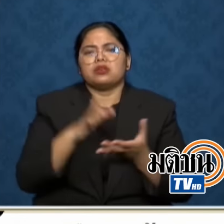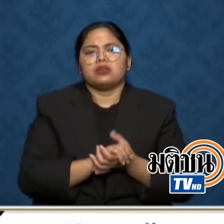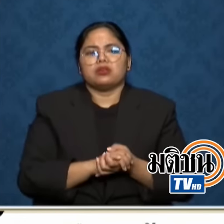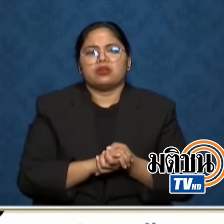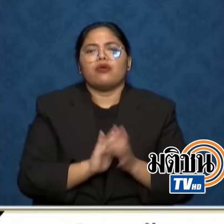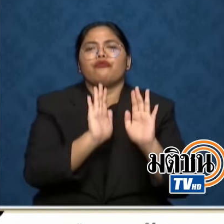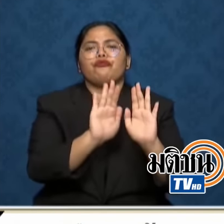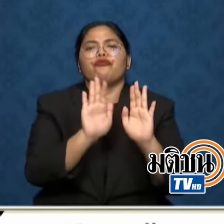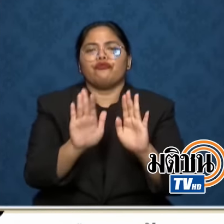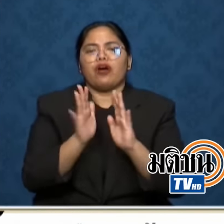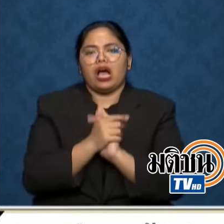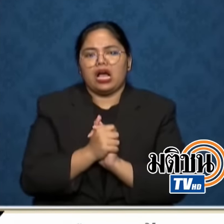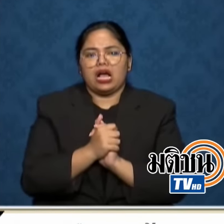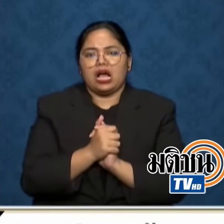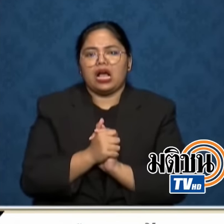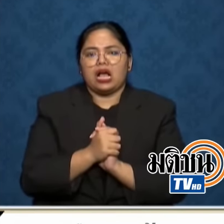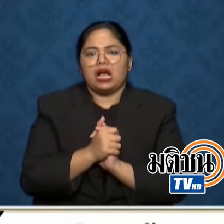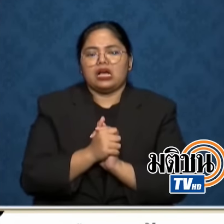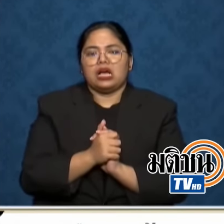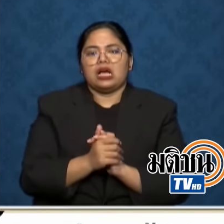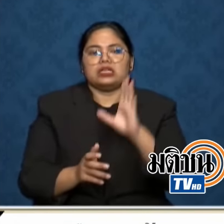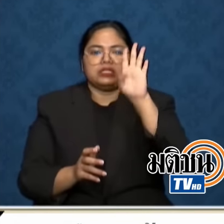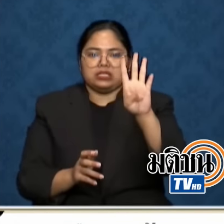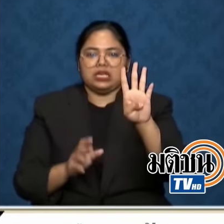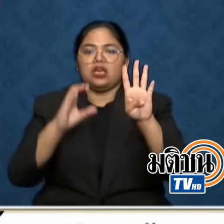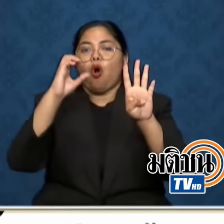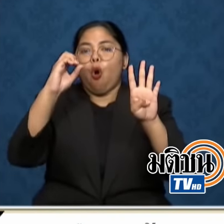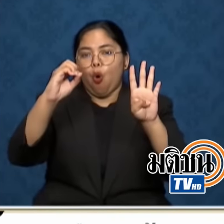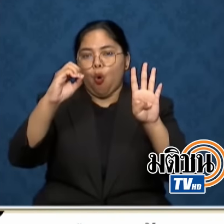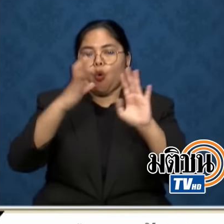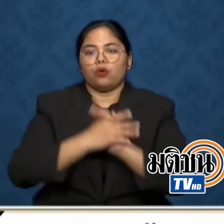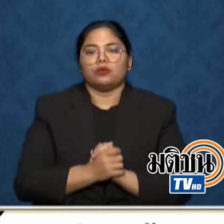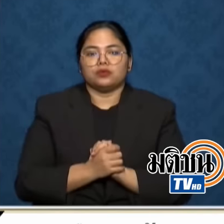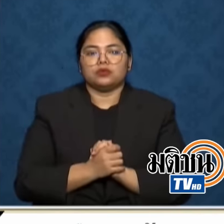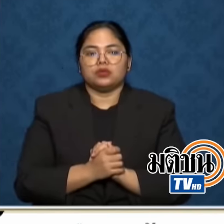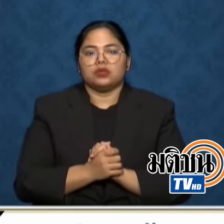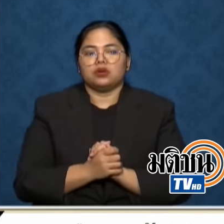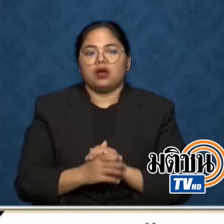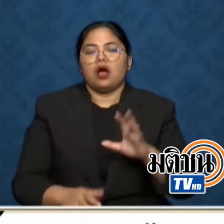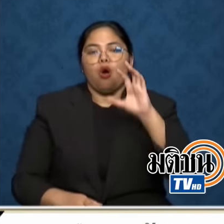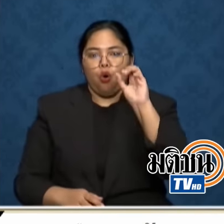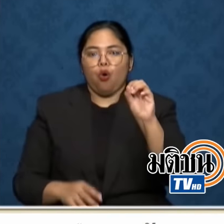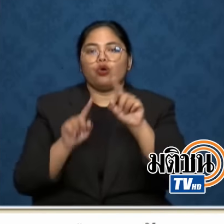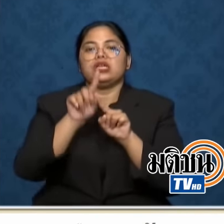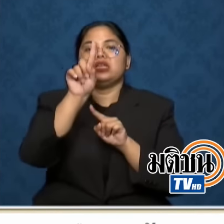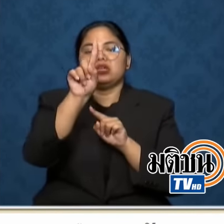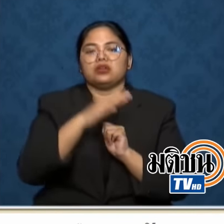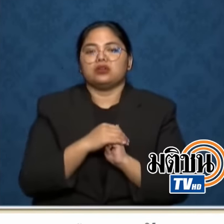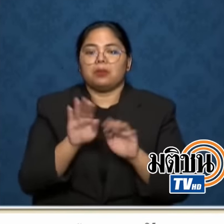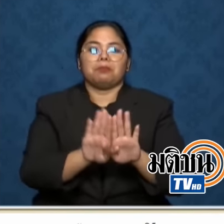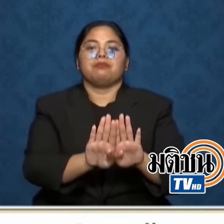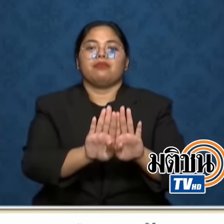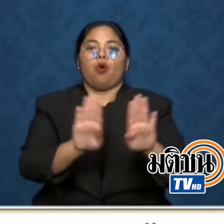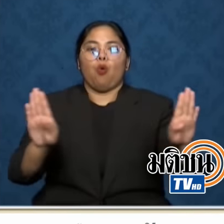าเป็นหลักการ 4O ที่ผมเคยอภิปรายไปแล้วย้ำอีกครั้งในสภาแห่งนี้ครับอย่างแรกที่โอแรกที่เราต้องมีคือ open mind